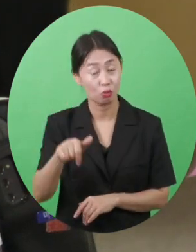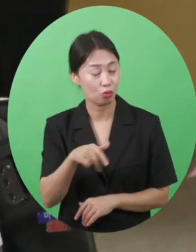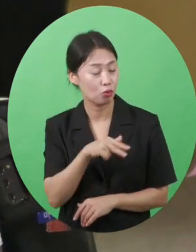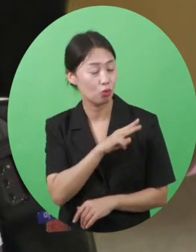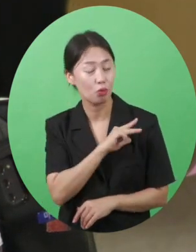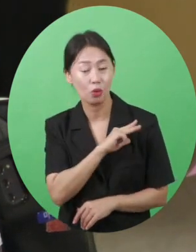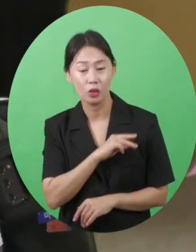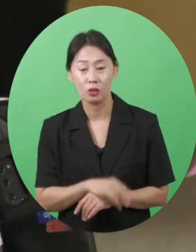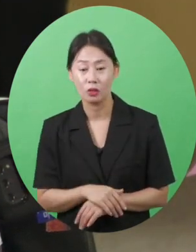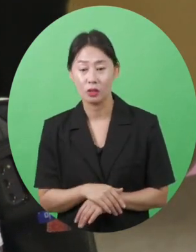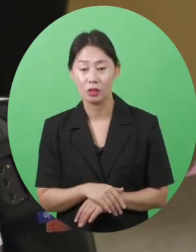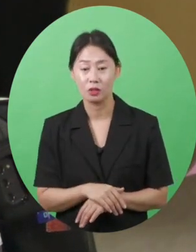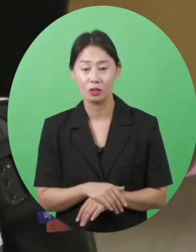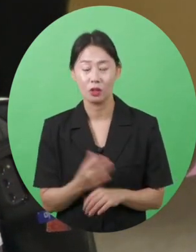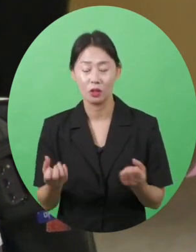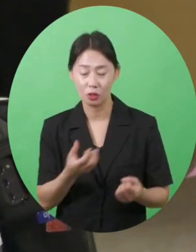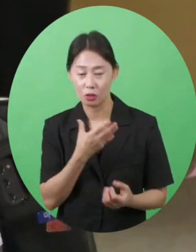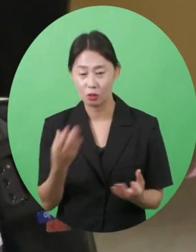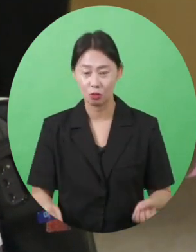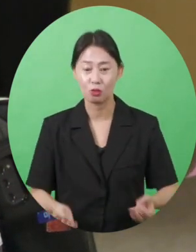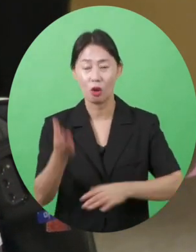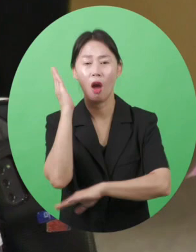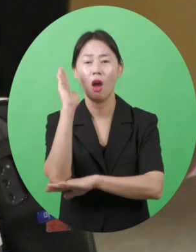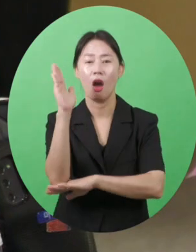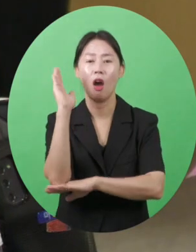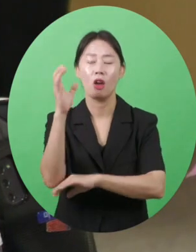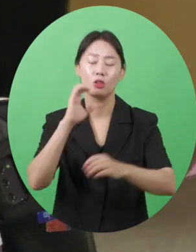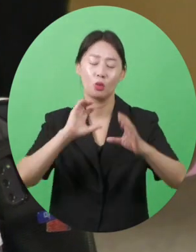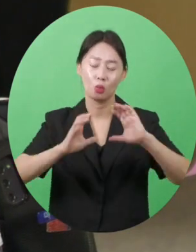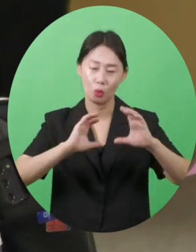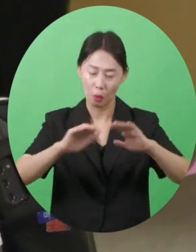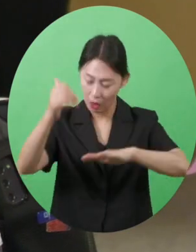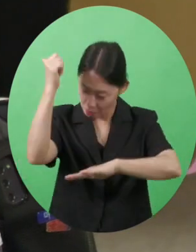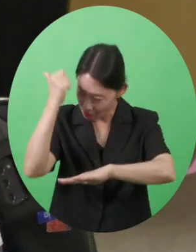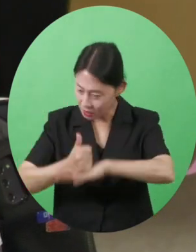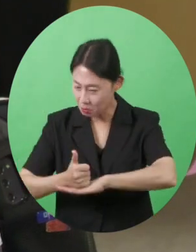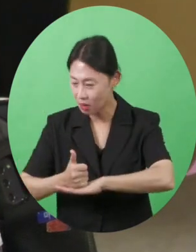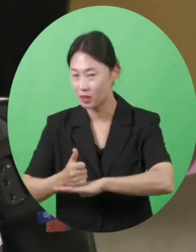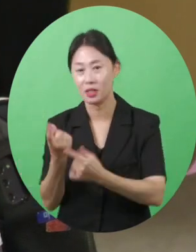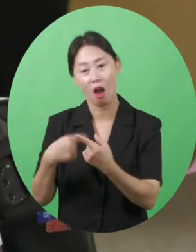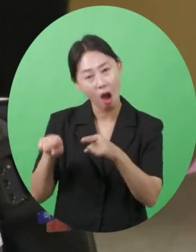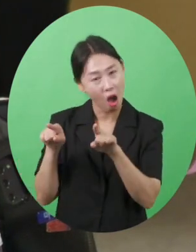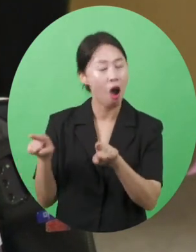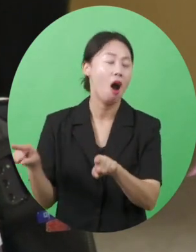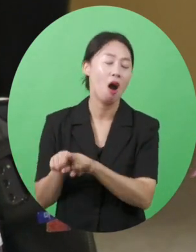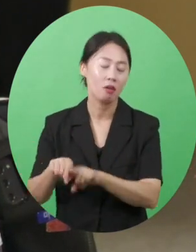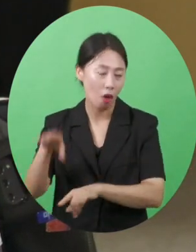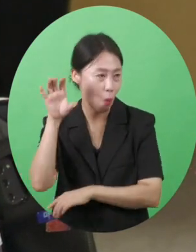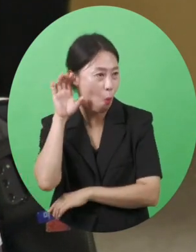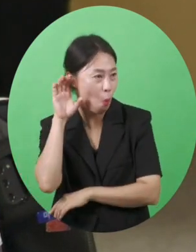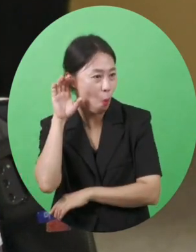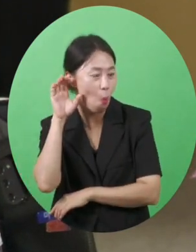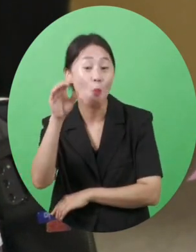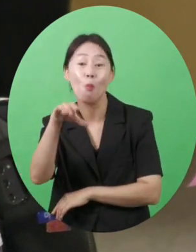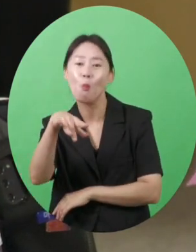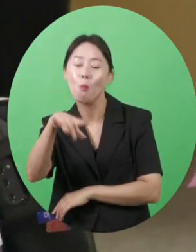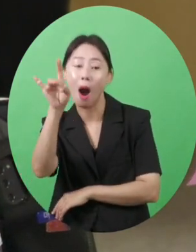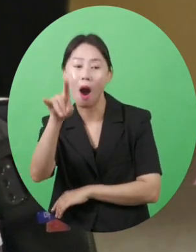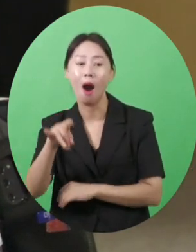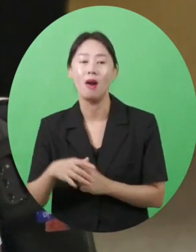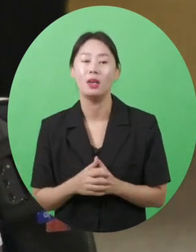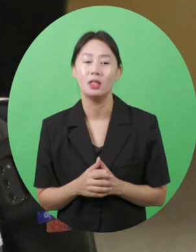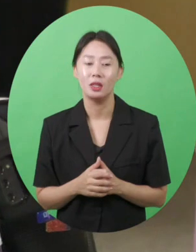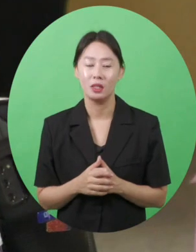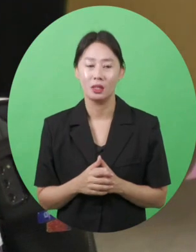저는 축사를 하신 정치인들 치고 이렇게 토론에 끝까지 경청해 주신 분은 제가 처음 본 것